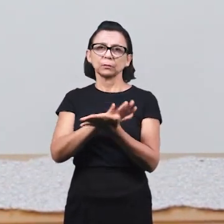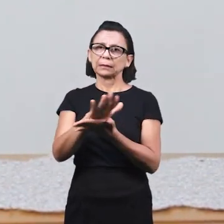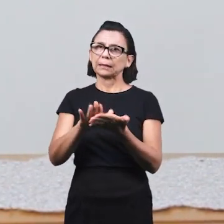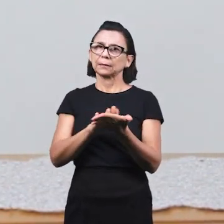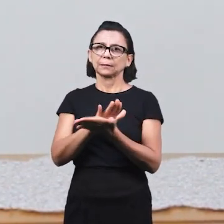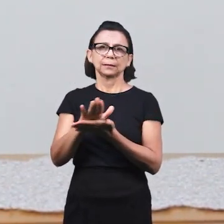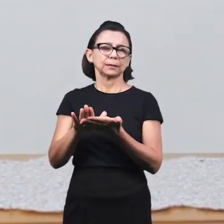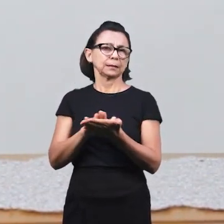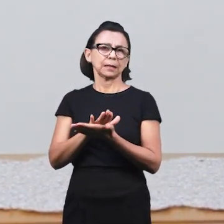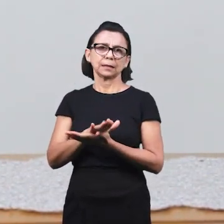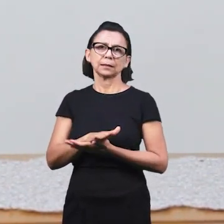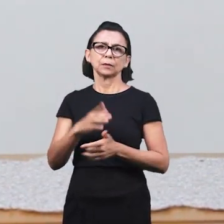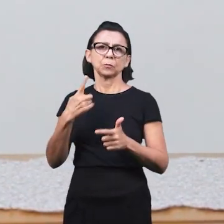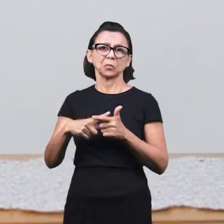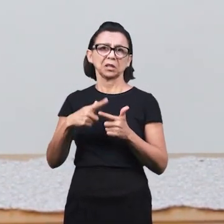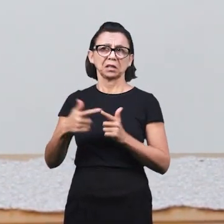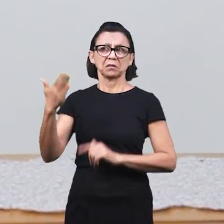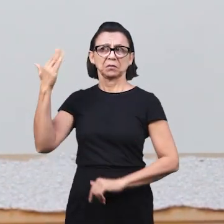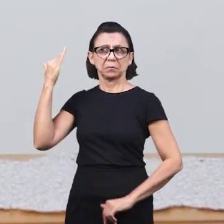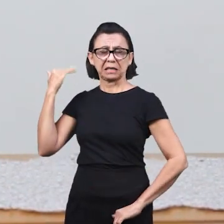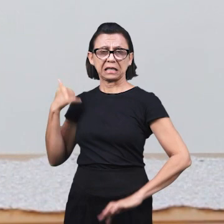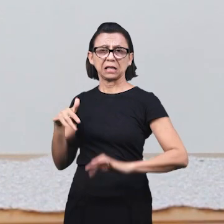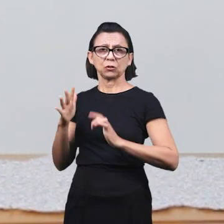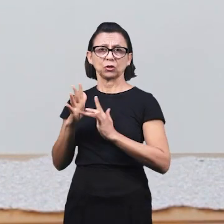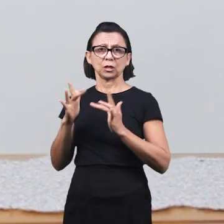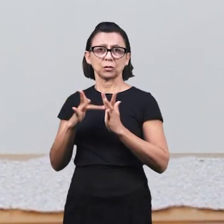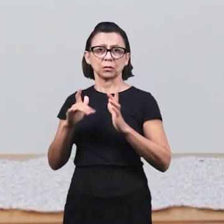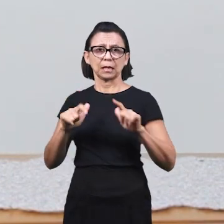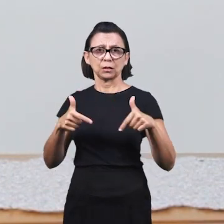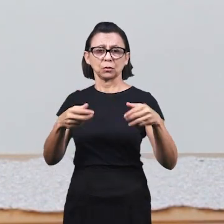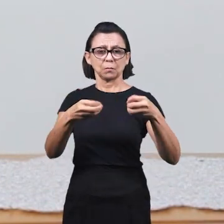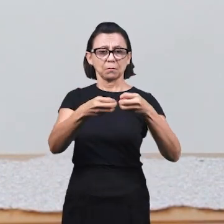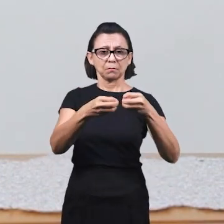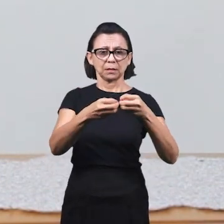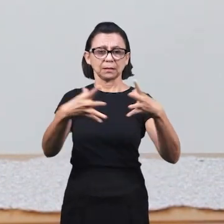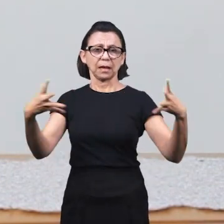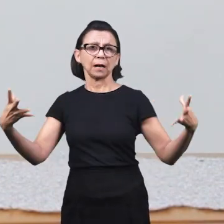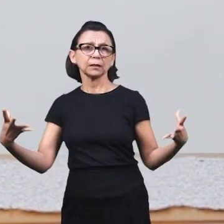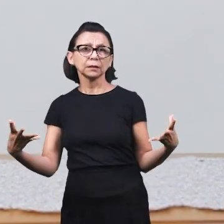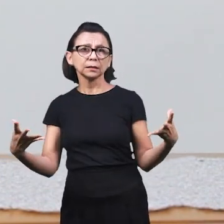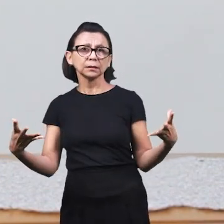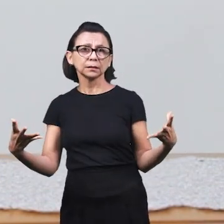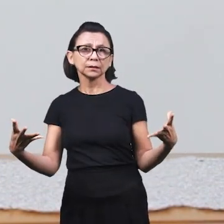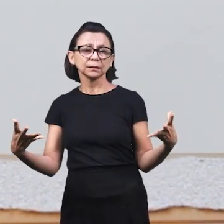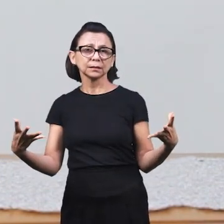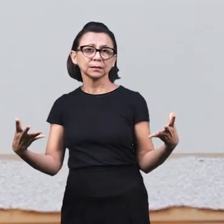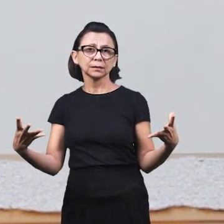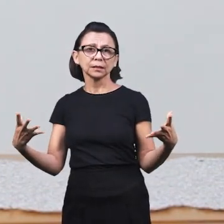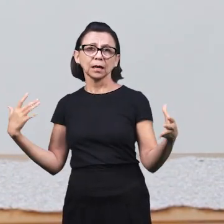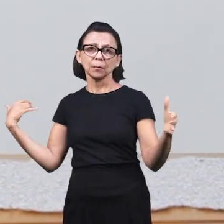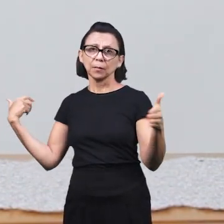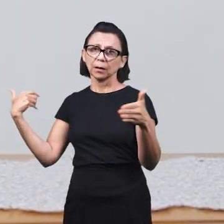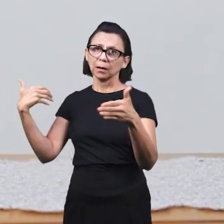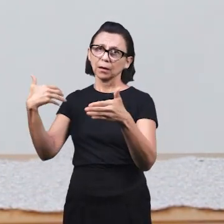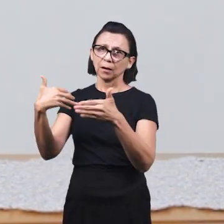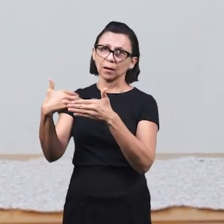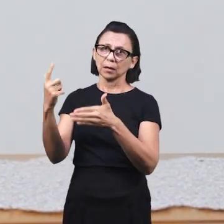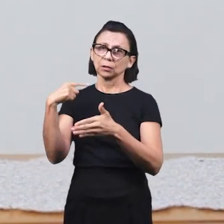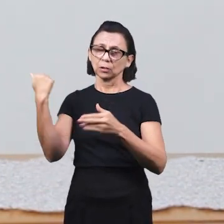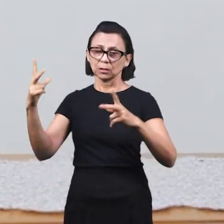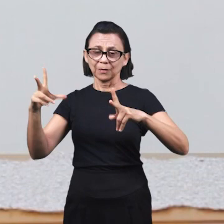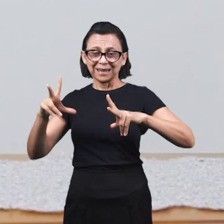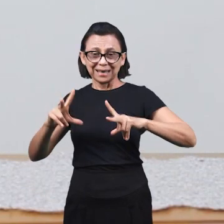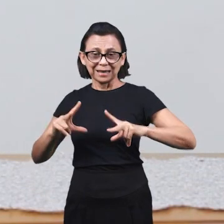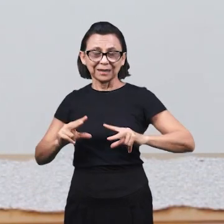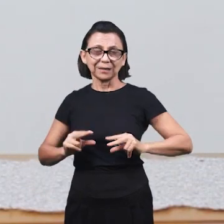будет недостатка в ресурсах с небес. Бог, Господь Иисус всегда совершал чудеса и знамения, и